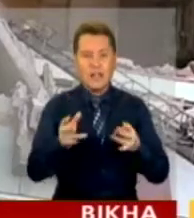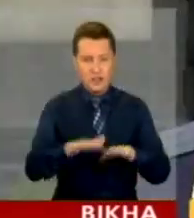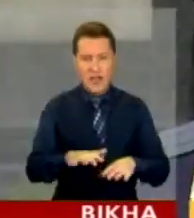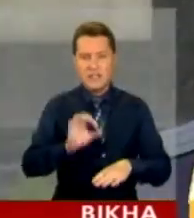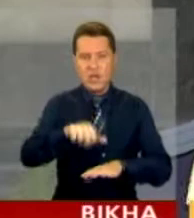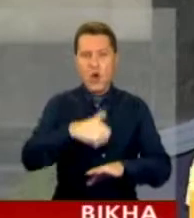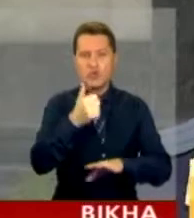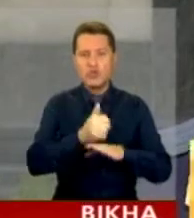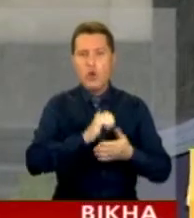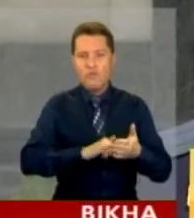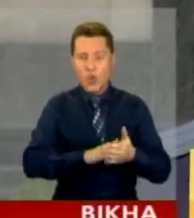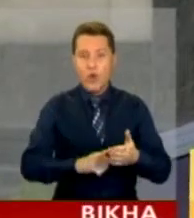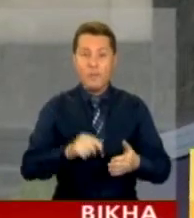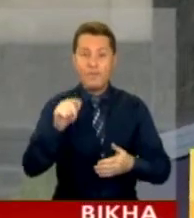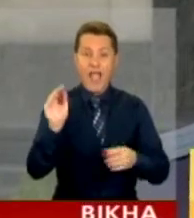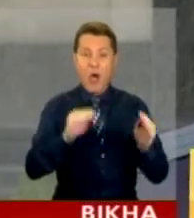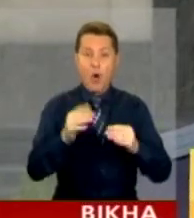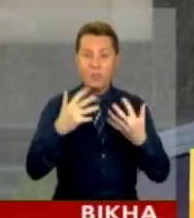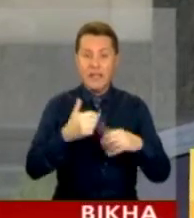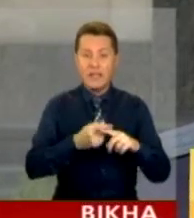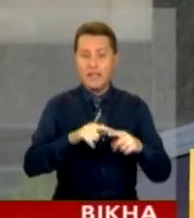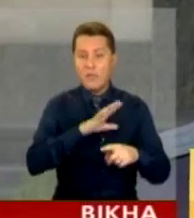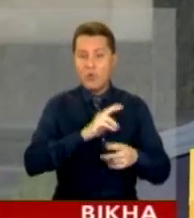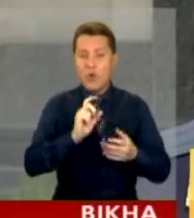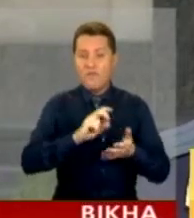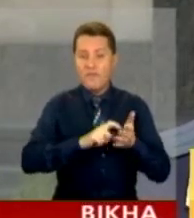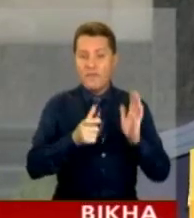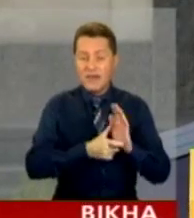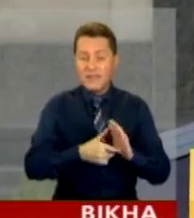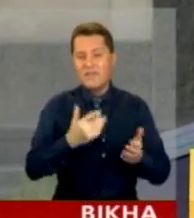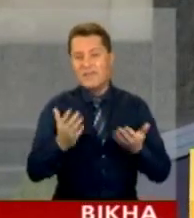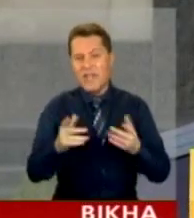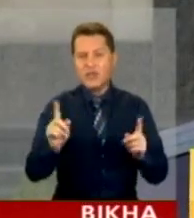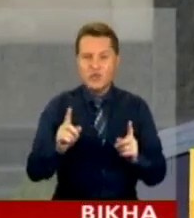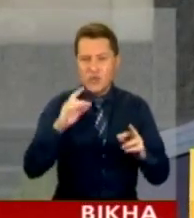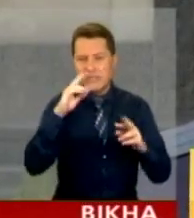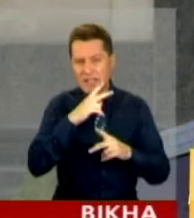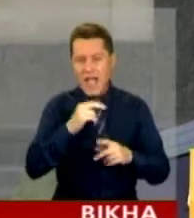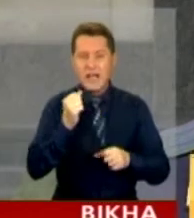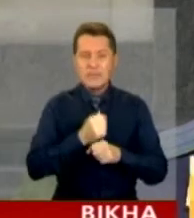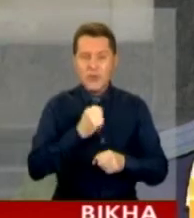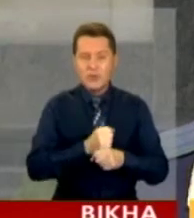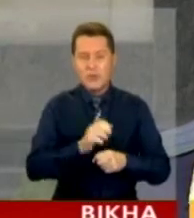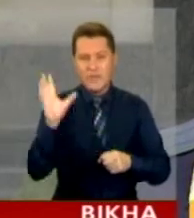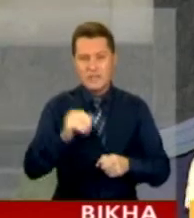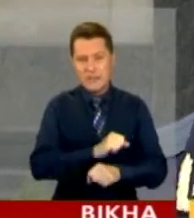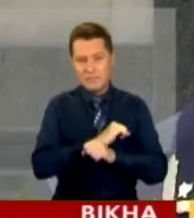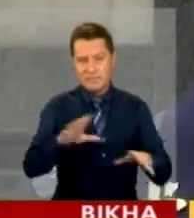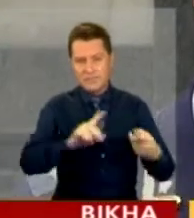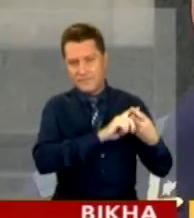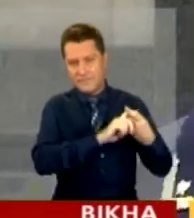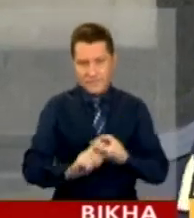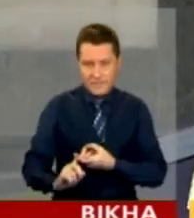основною. Те обладнання, яке було встановлено у квартирах, можливо, десь щось не так спрацювало, і це стало детонатором.